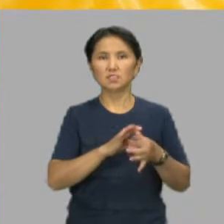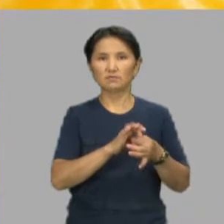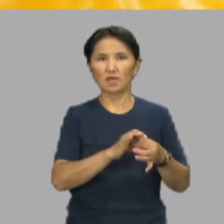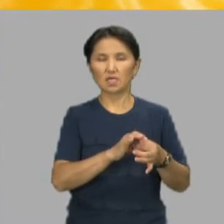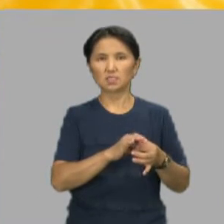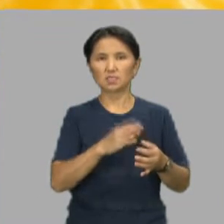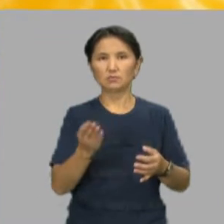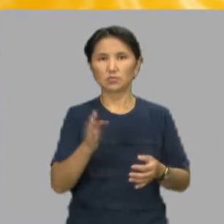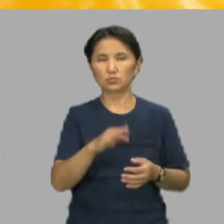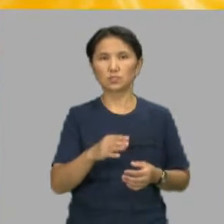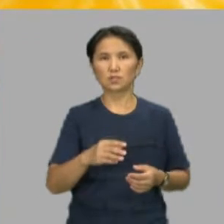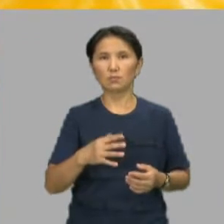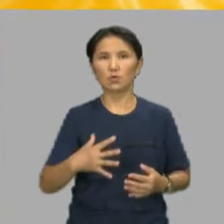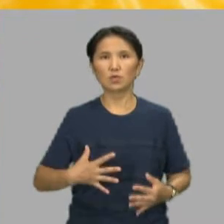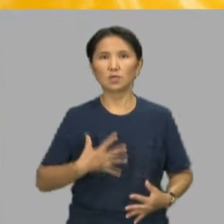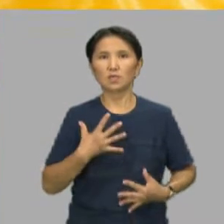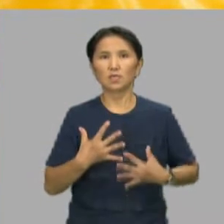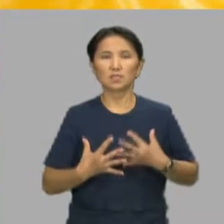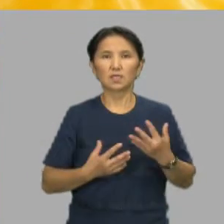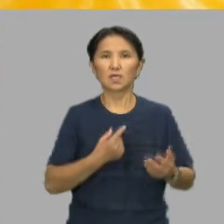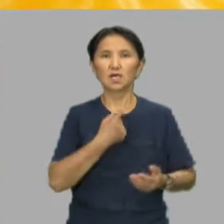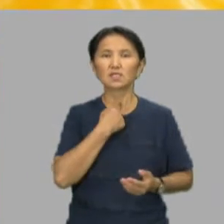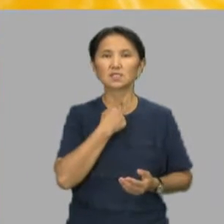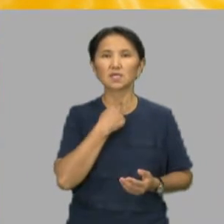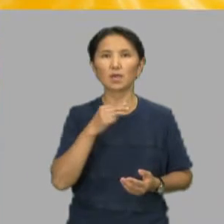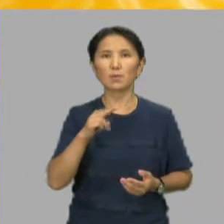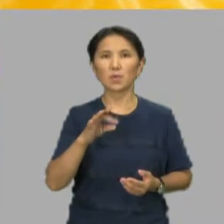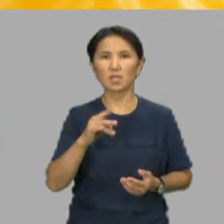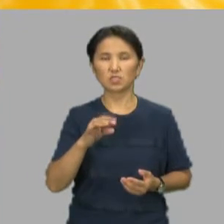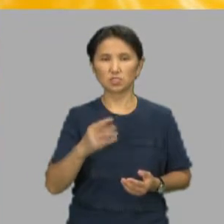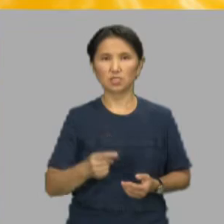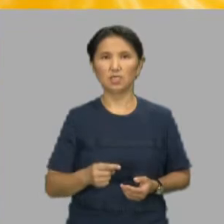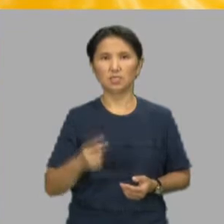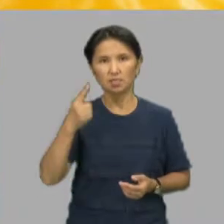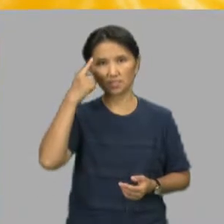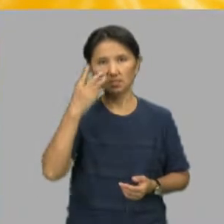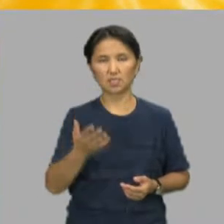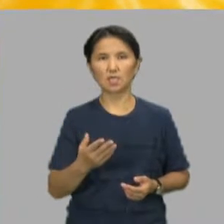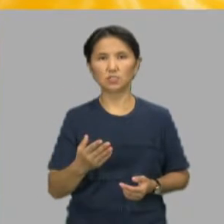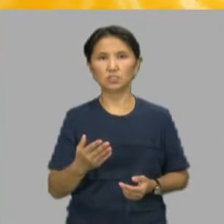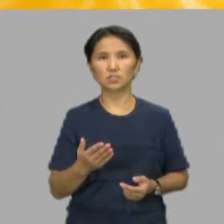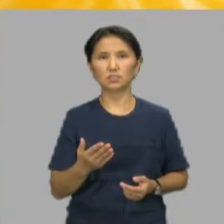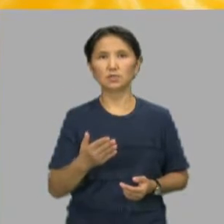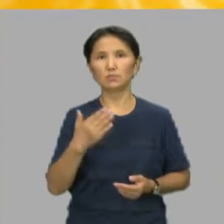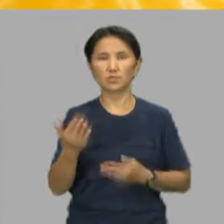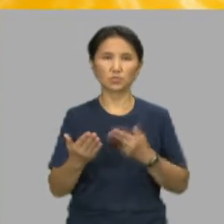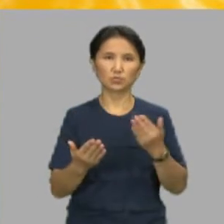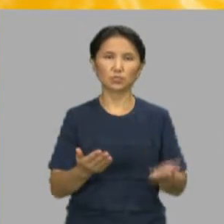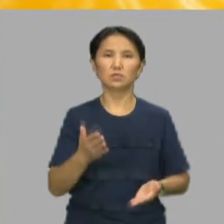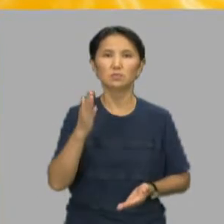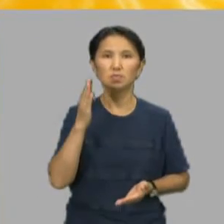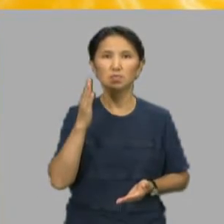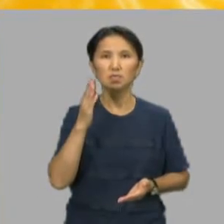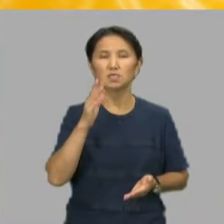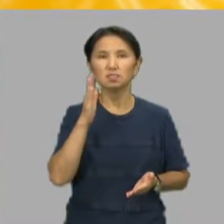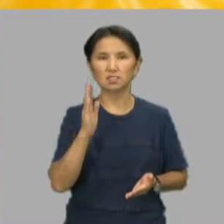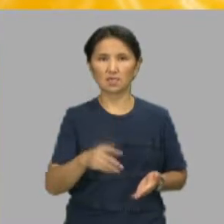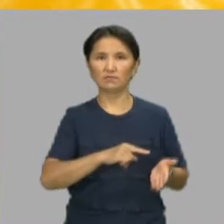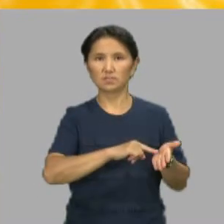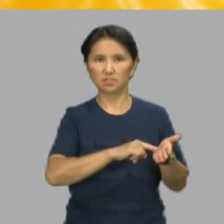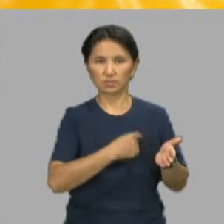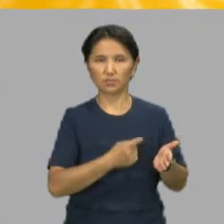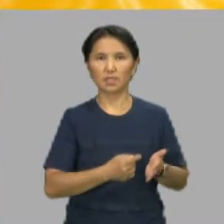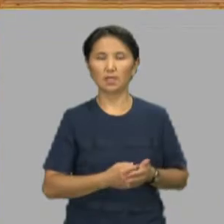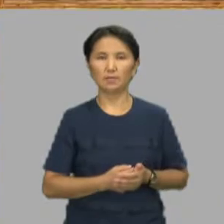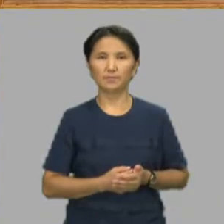собой интонацией перечисления. Значит, между ними ставится запятая.